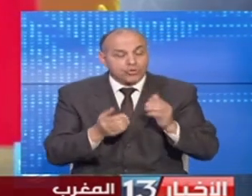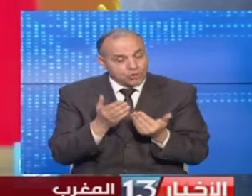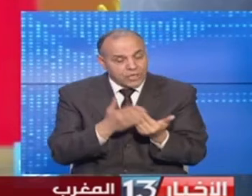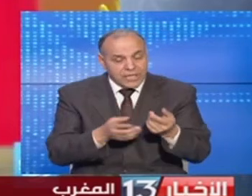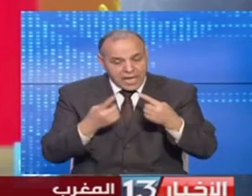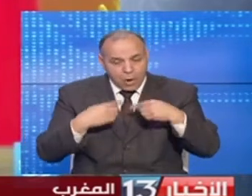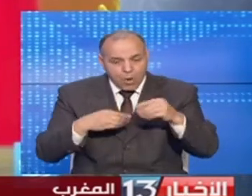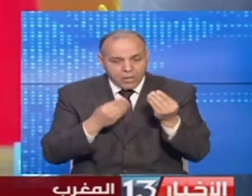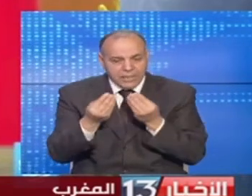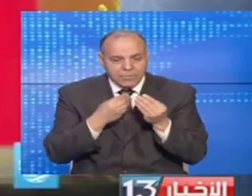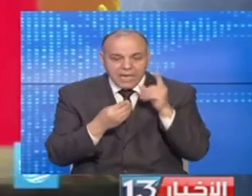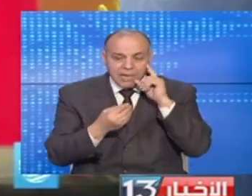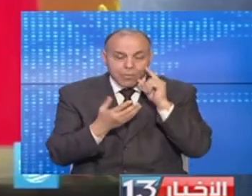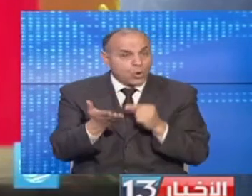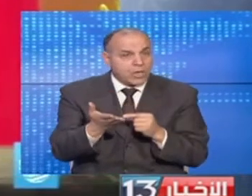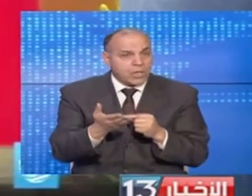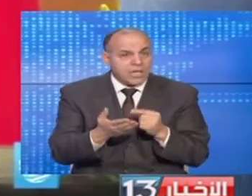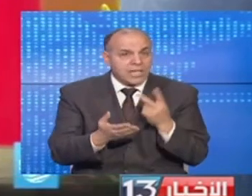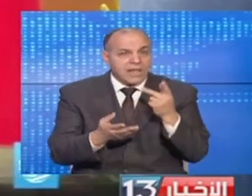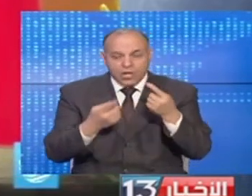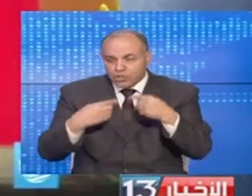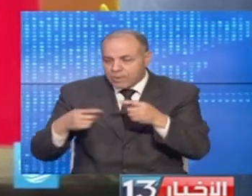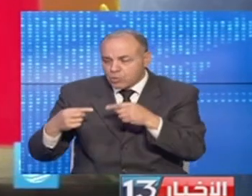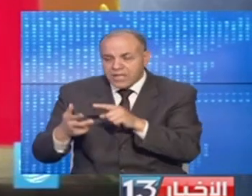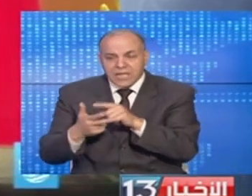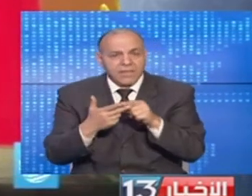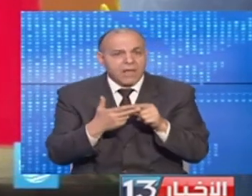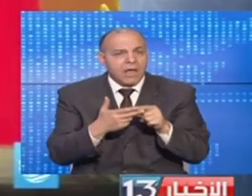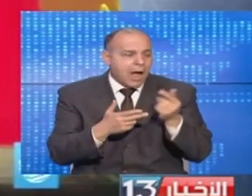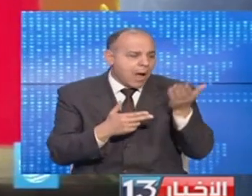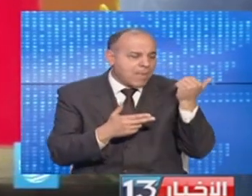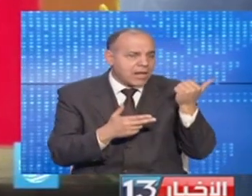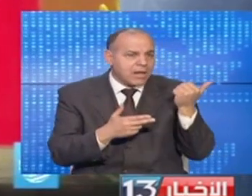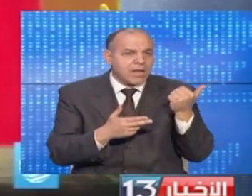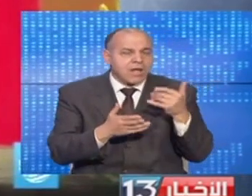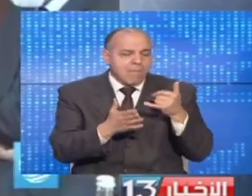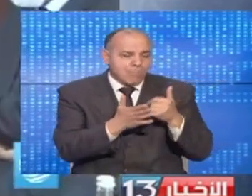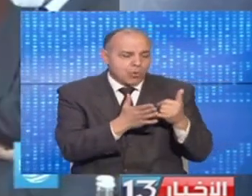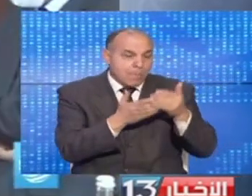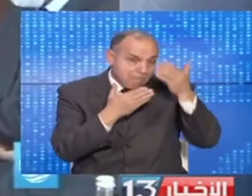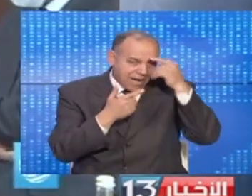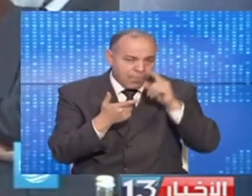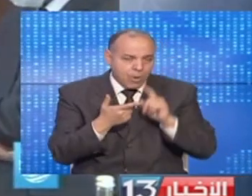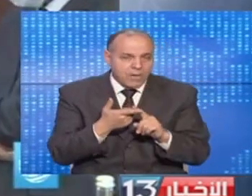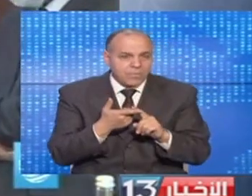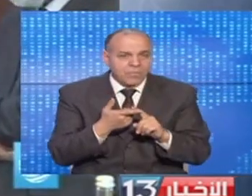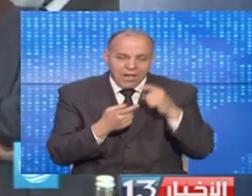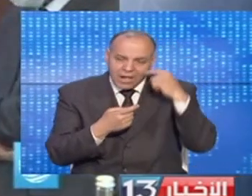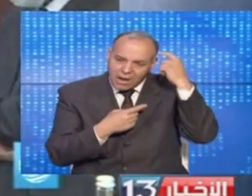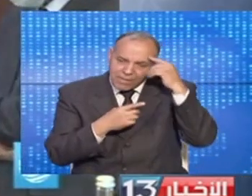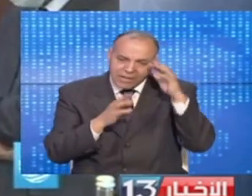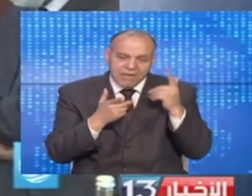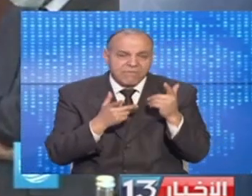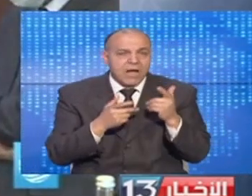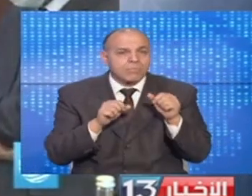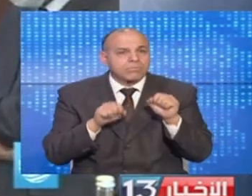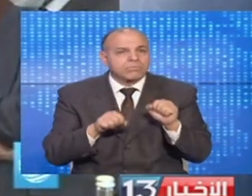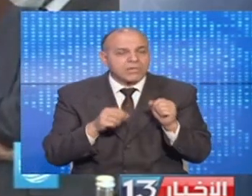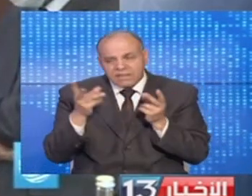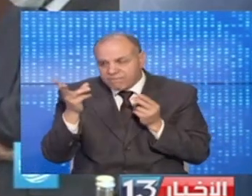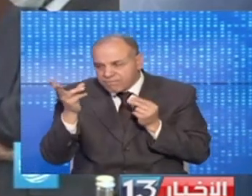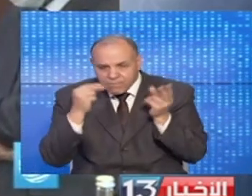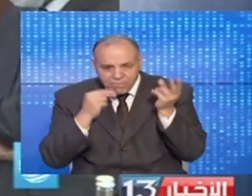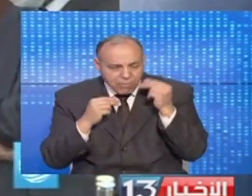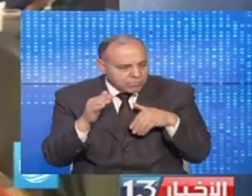للحوار الليبي امتدادا لثلاث اجتماعات استضافها سابقا منتجع بريق المغربي للنظر في كيفيه تنفيذ التفاهمات